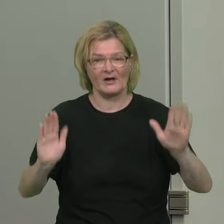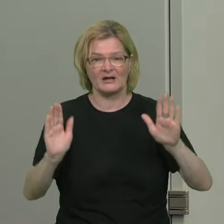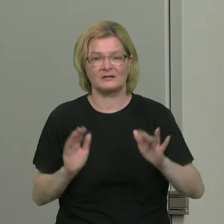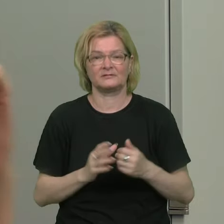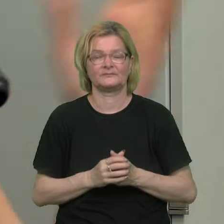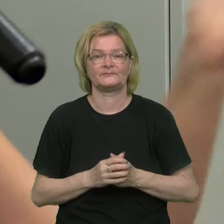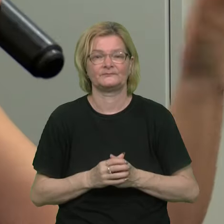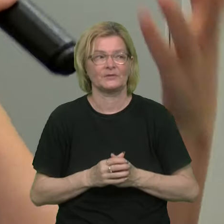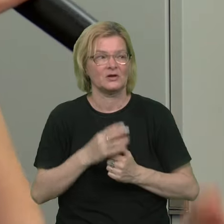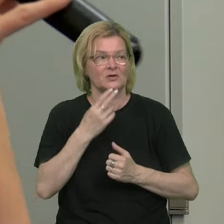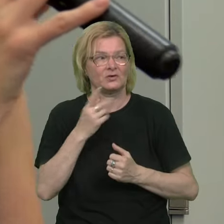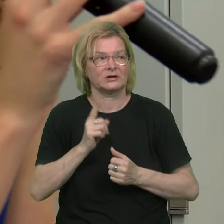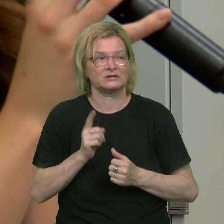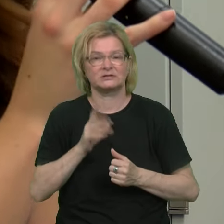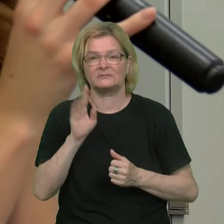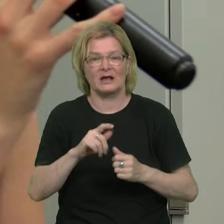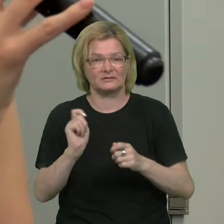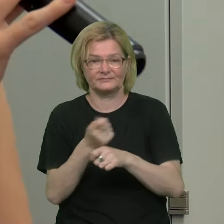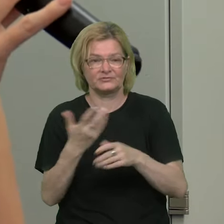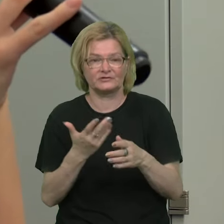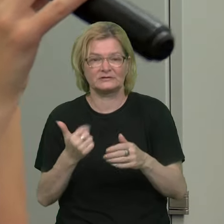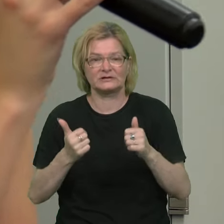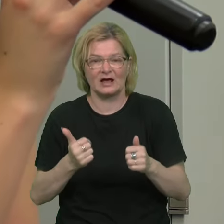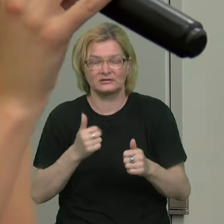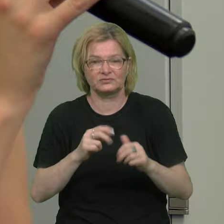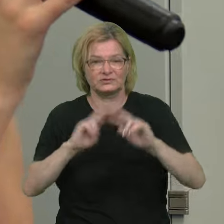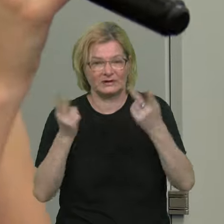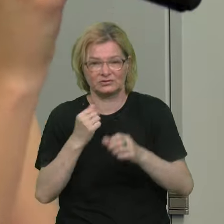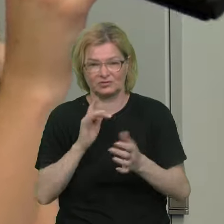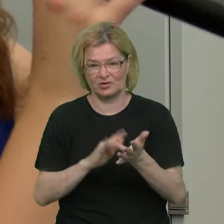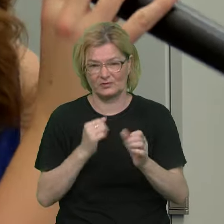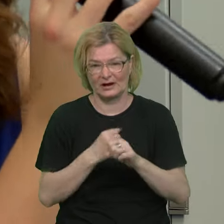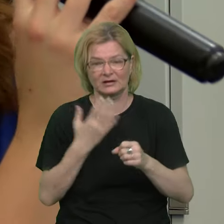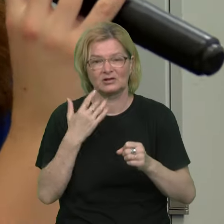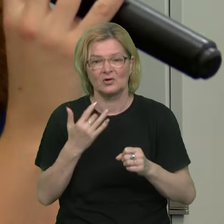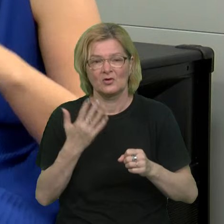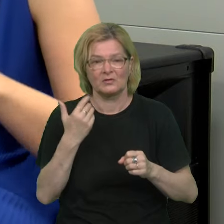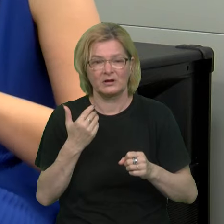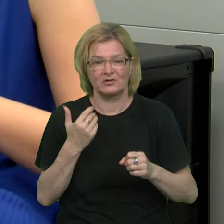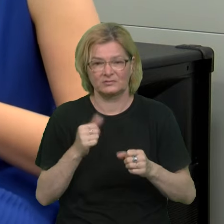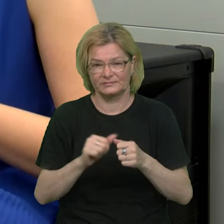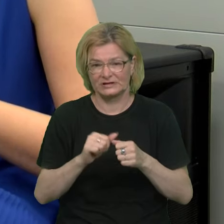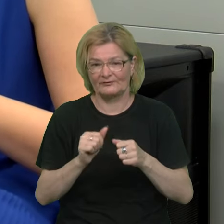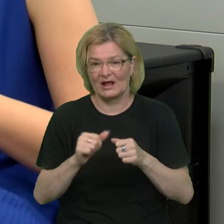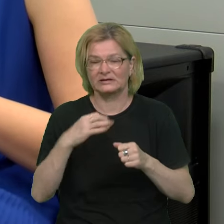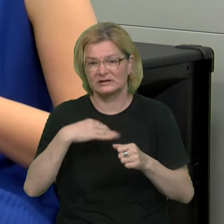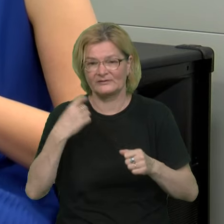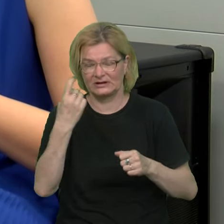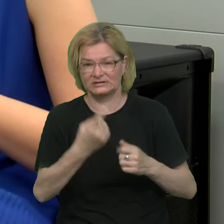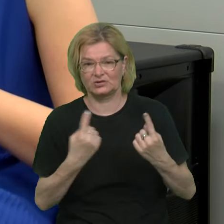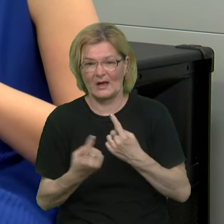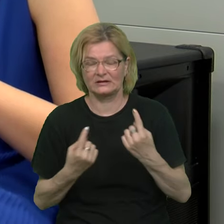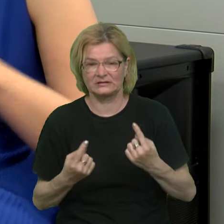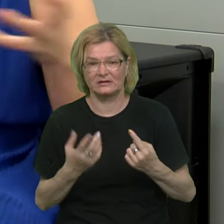kompletno odstrane dojku koju nisu mogli čak ni rekonstruirati što se danas u modernom svijetu radi jer je toliko bila zeznuta